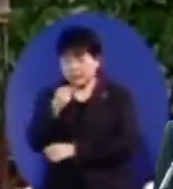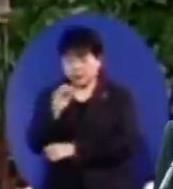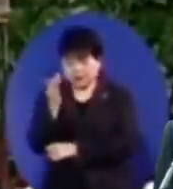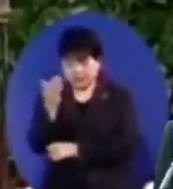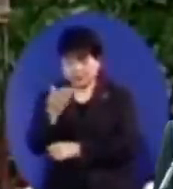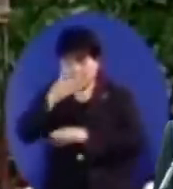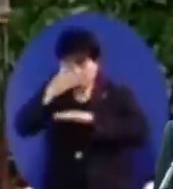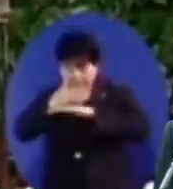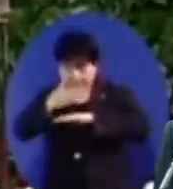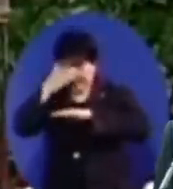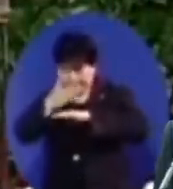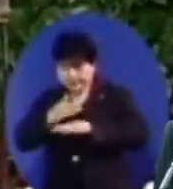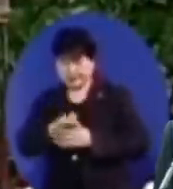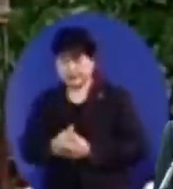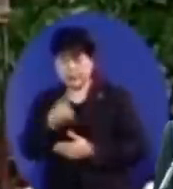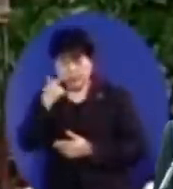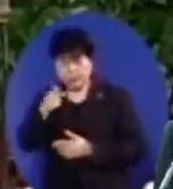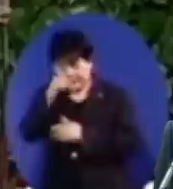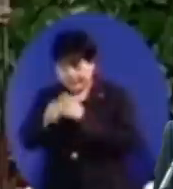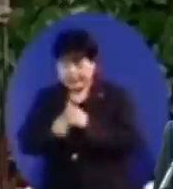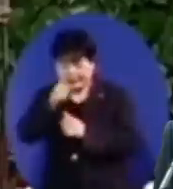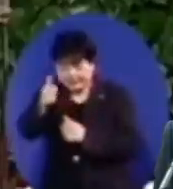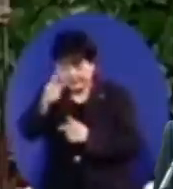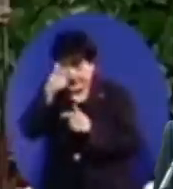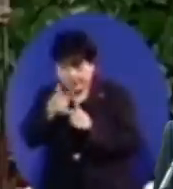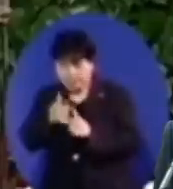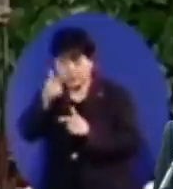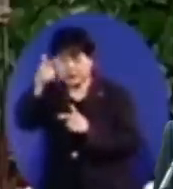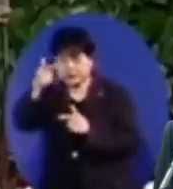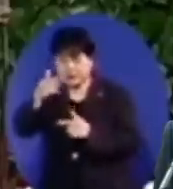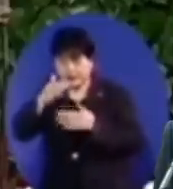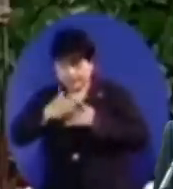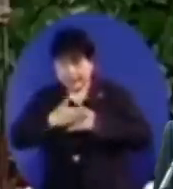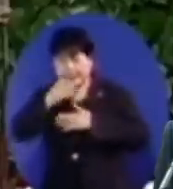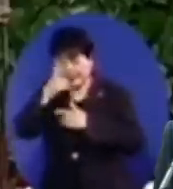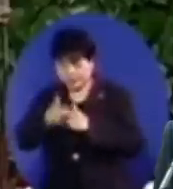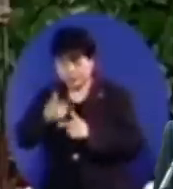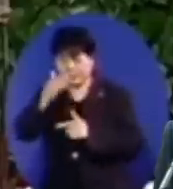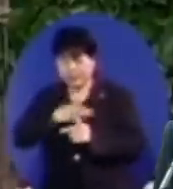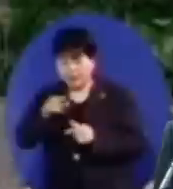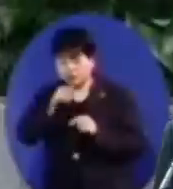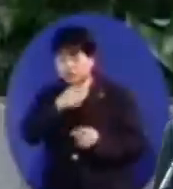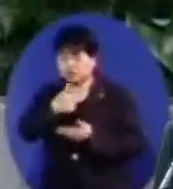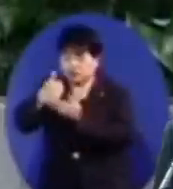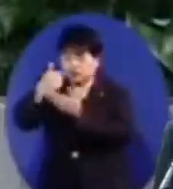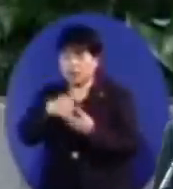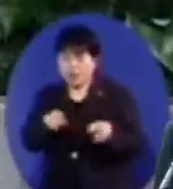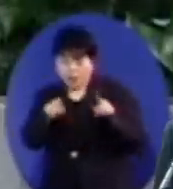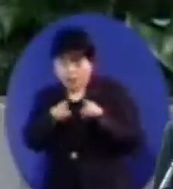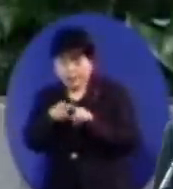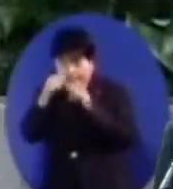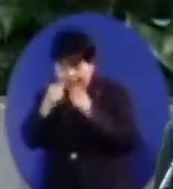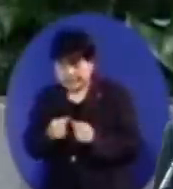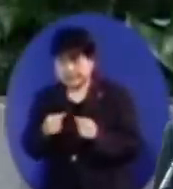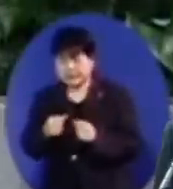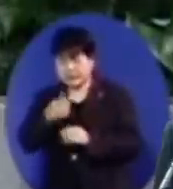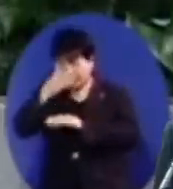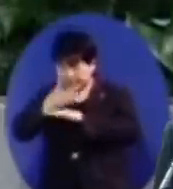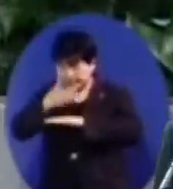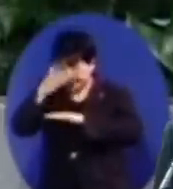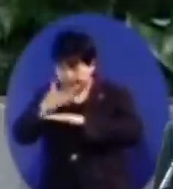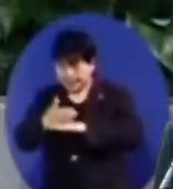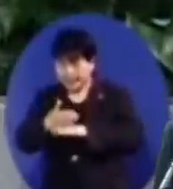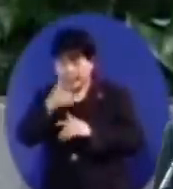것인 게 감사합니다. 아버지 하나님, 이 예수님은 나의 예수님, 나의 구주, 나와 함께 계심을 감사합니다.